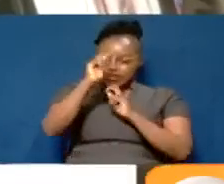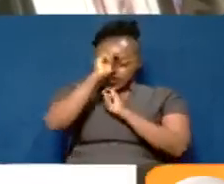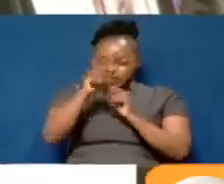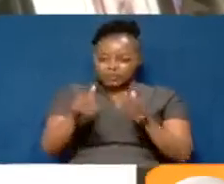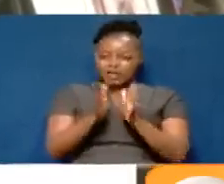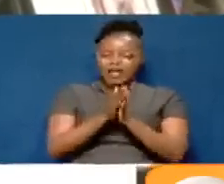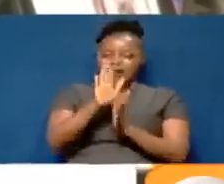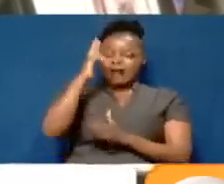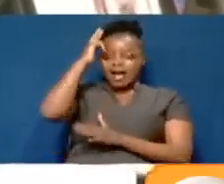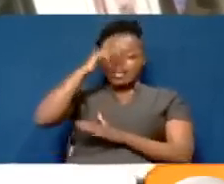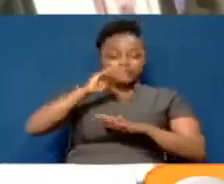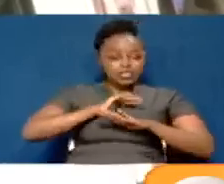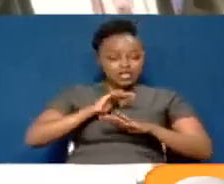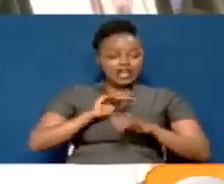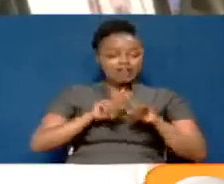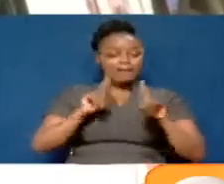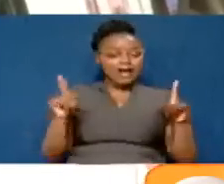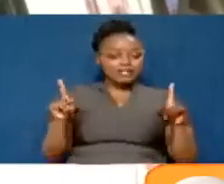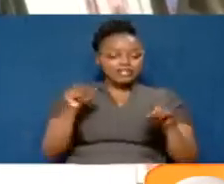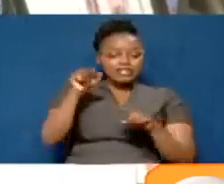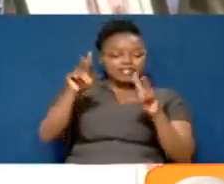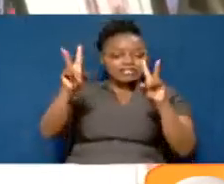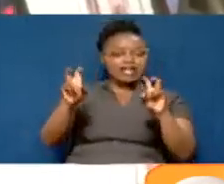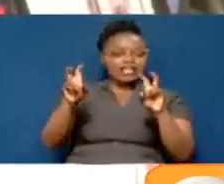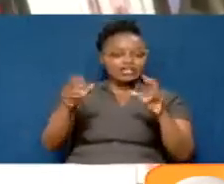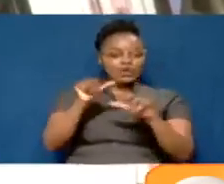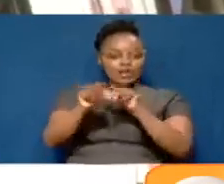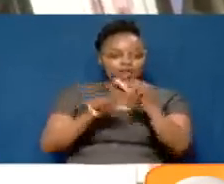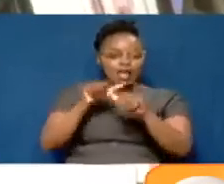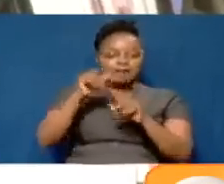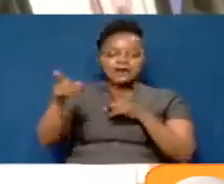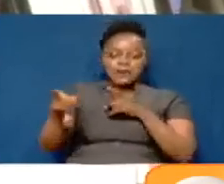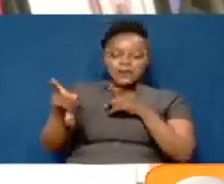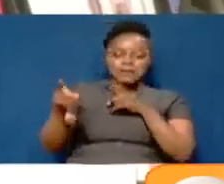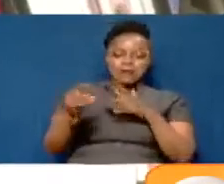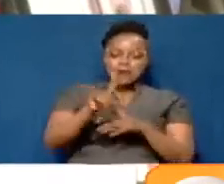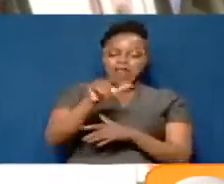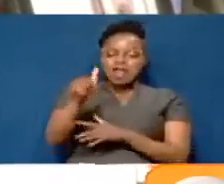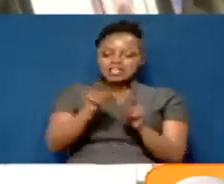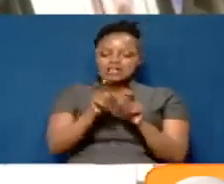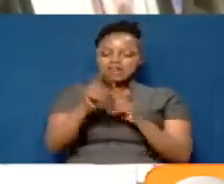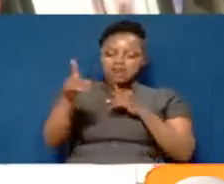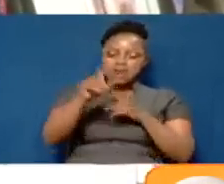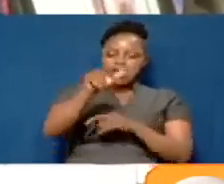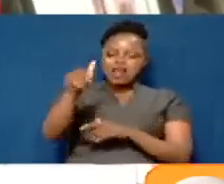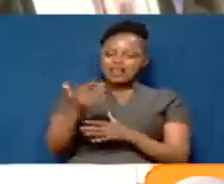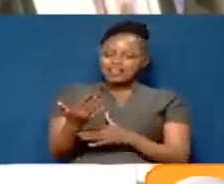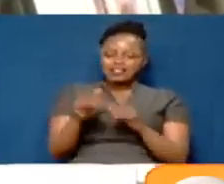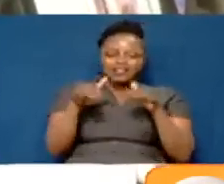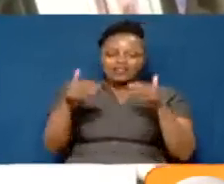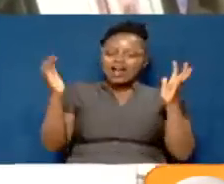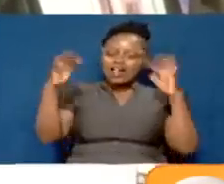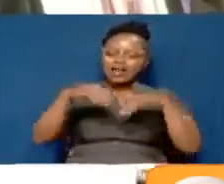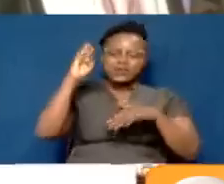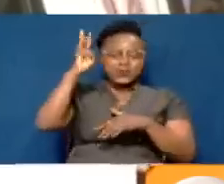na sababu za kutosha. Lakini hii mambo ya kurushania maneno, nyumba